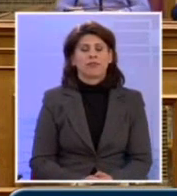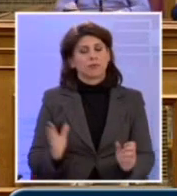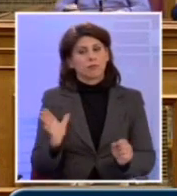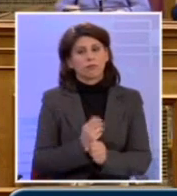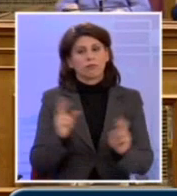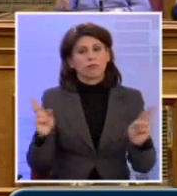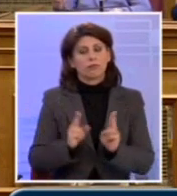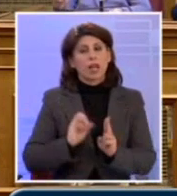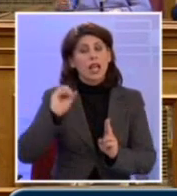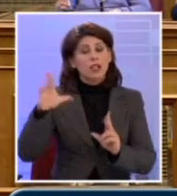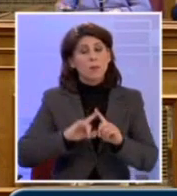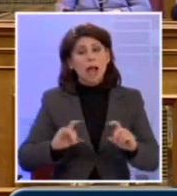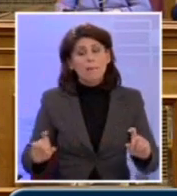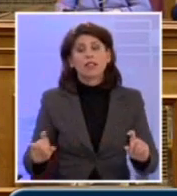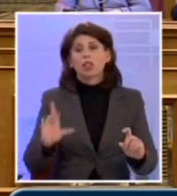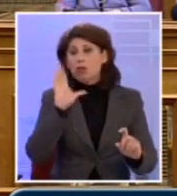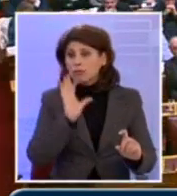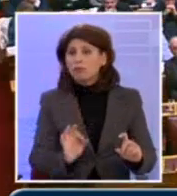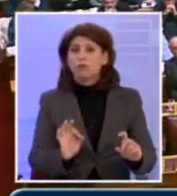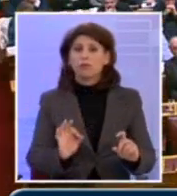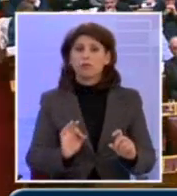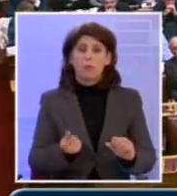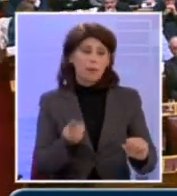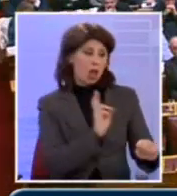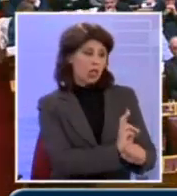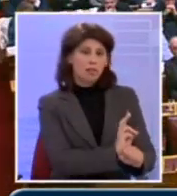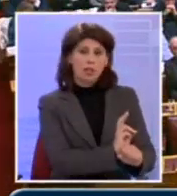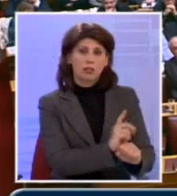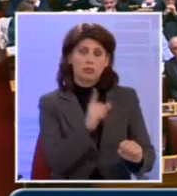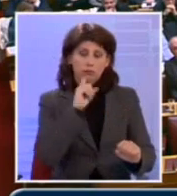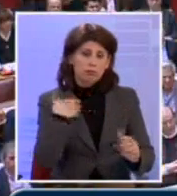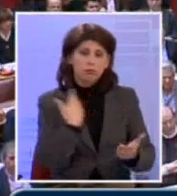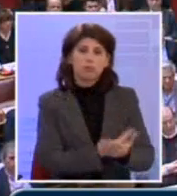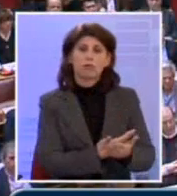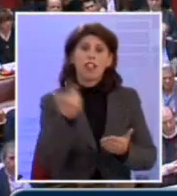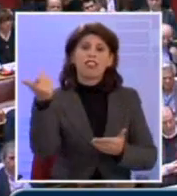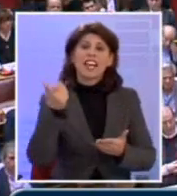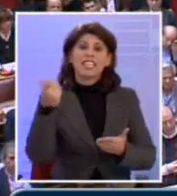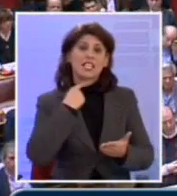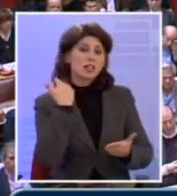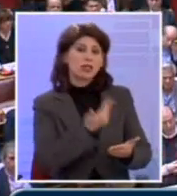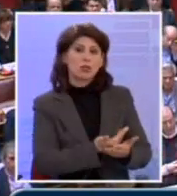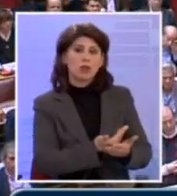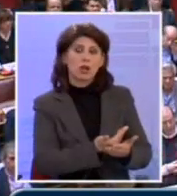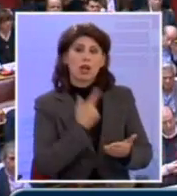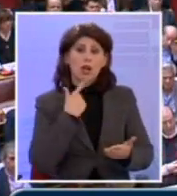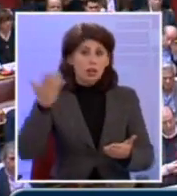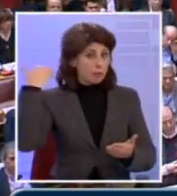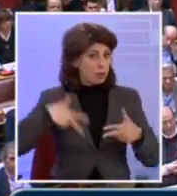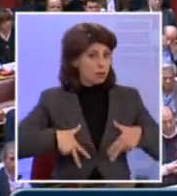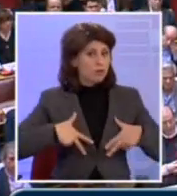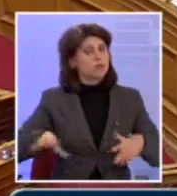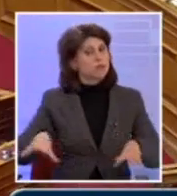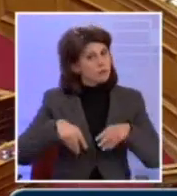των εξωπραγματικών πλεονασμάτων, τα οποία απαιτούσαν οι δανειστές και τα οποία η προηγούμενη κυβέρνηση